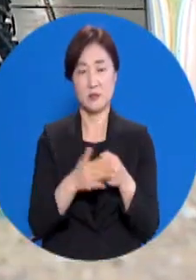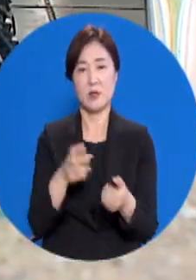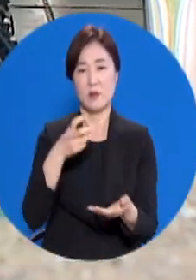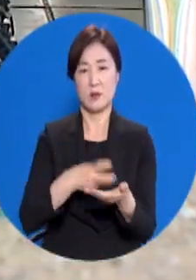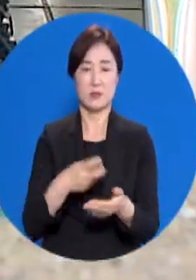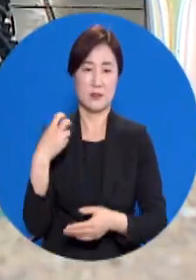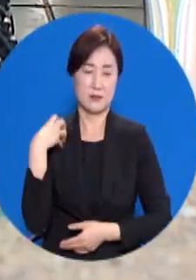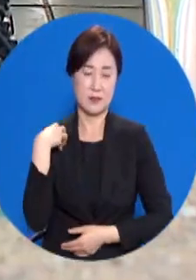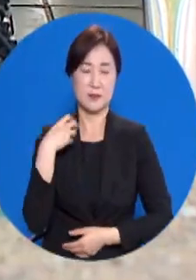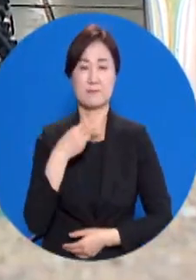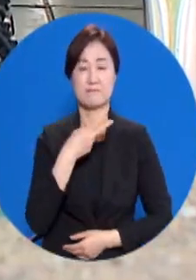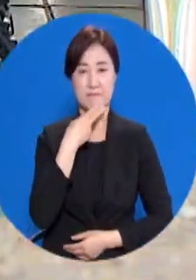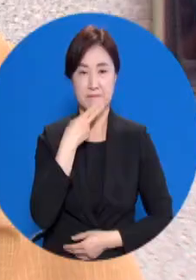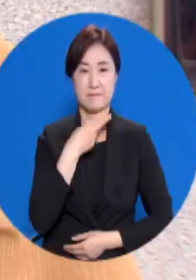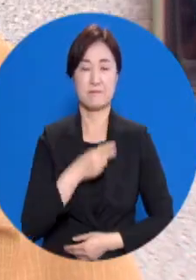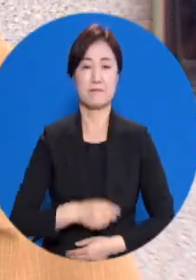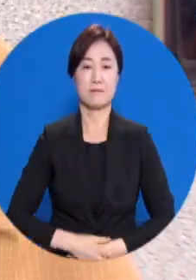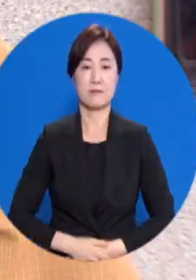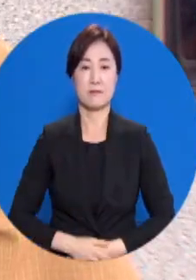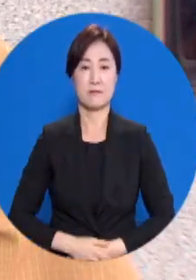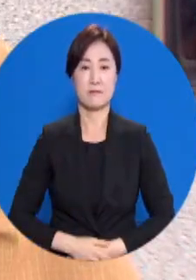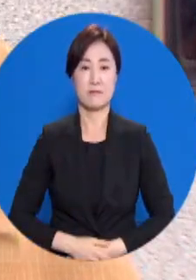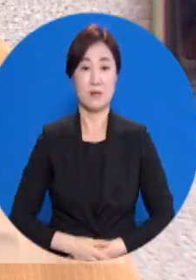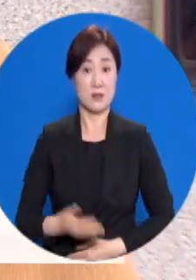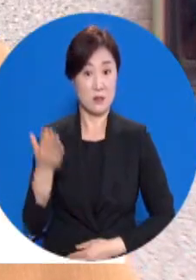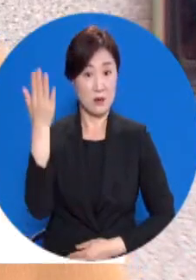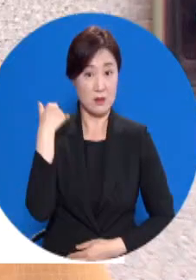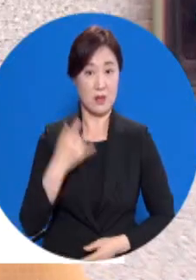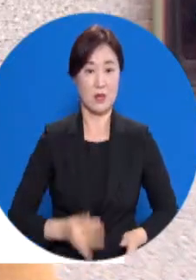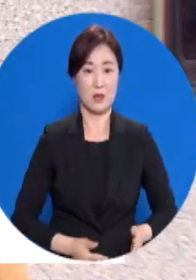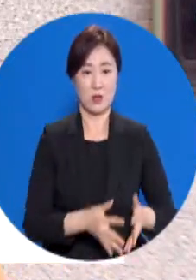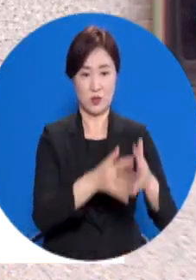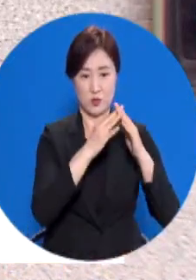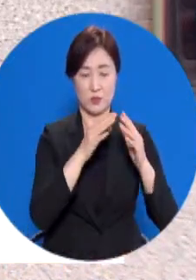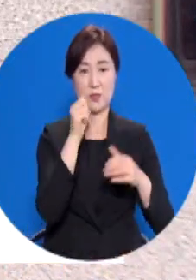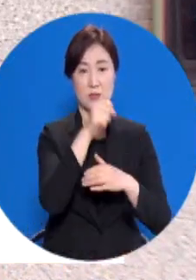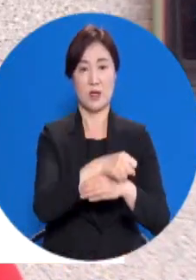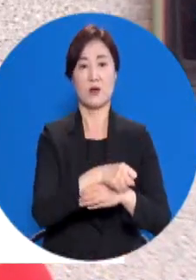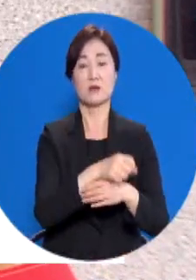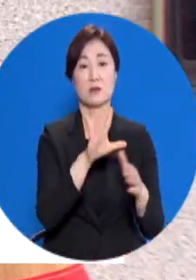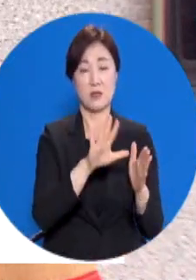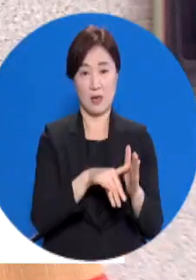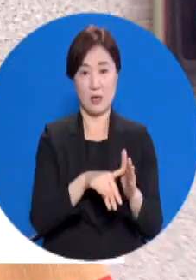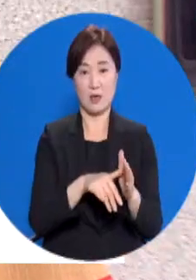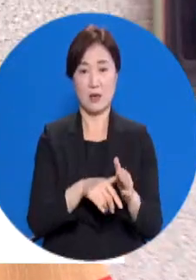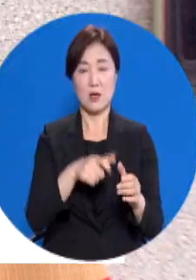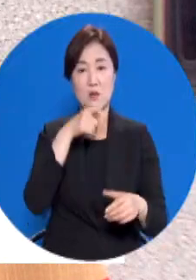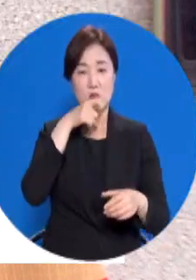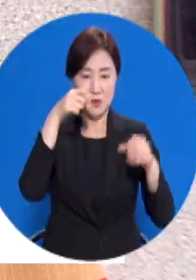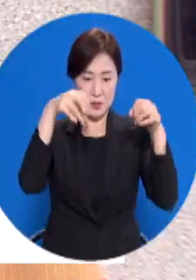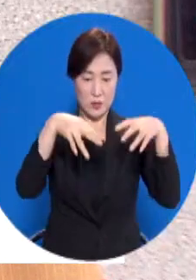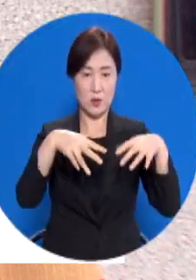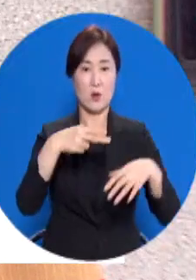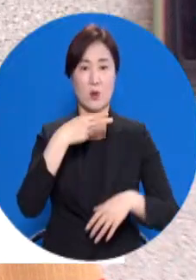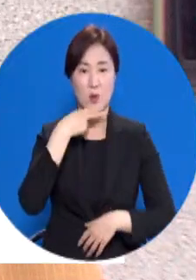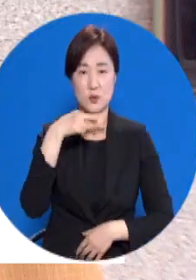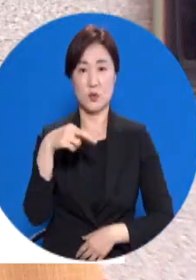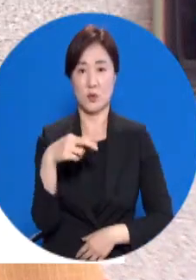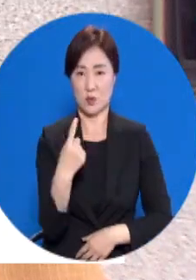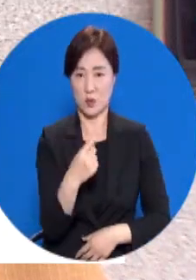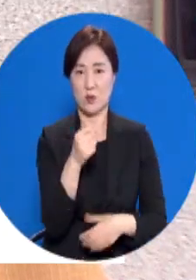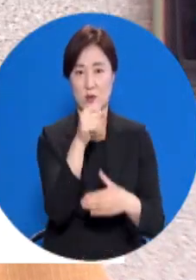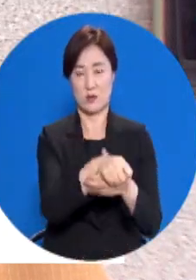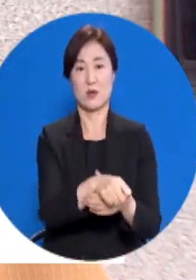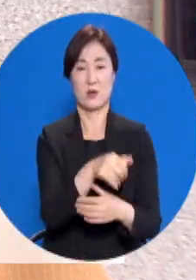책임을 물을 수도 없습니다. 그 당시 건축물이 사용 승인이 떨어질 당시에는 스프링클러가 설치되지 않아도